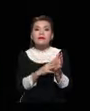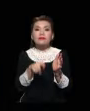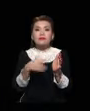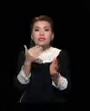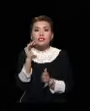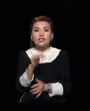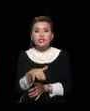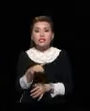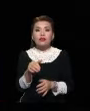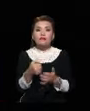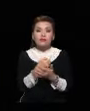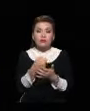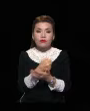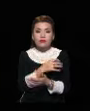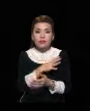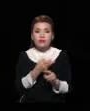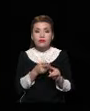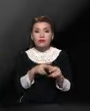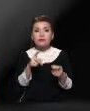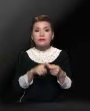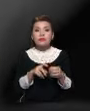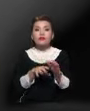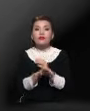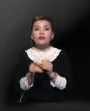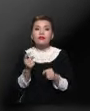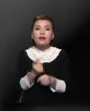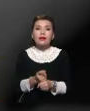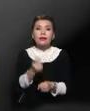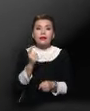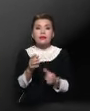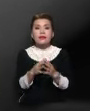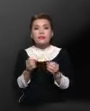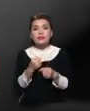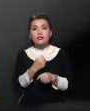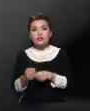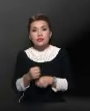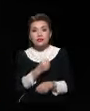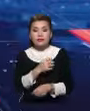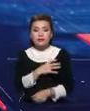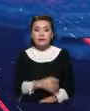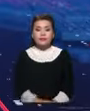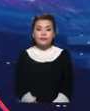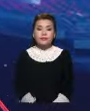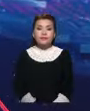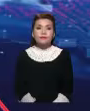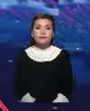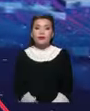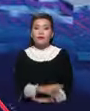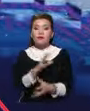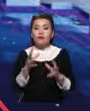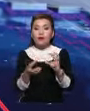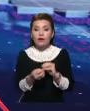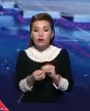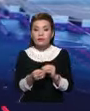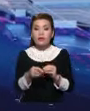тысяч агрессоров. Рост показателей связывают с ужесточением наказания за домашнее насилие. В результате